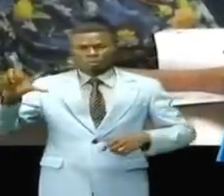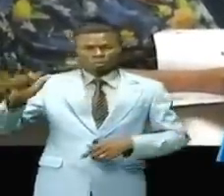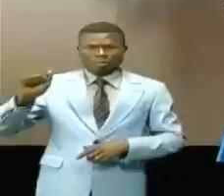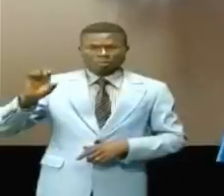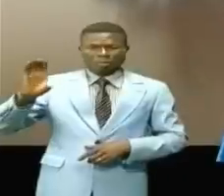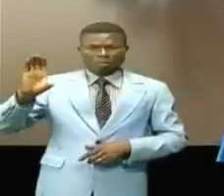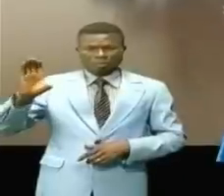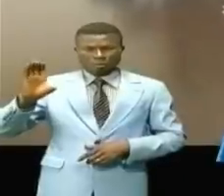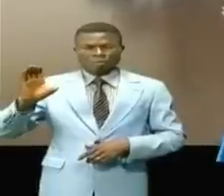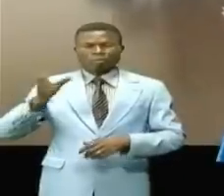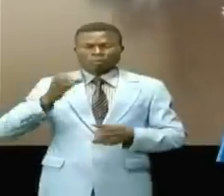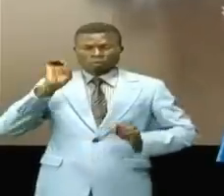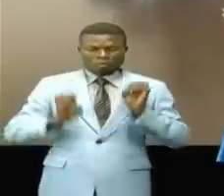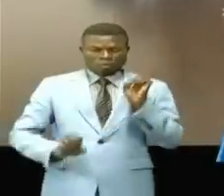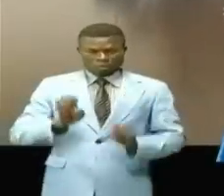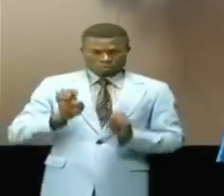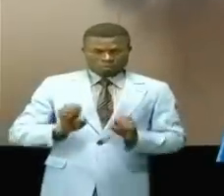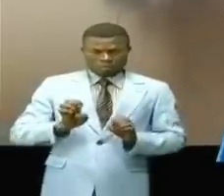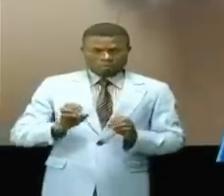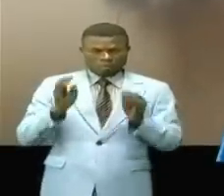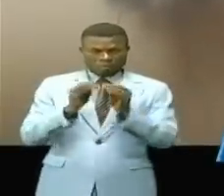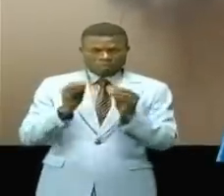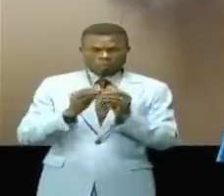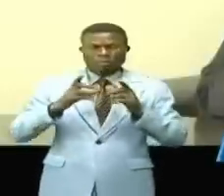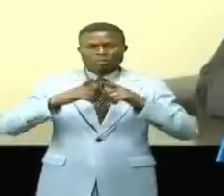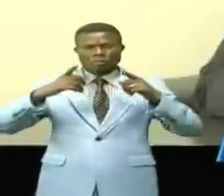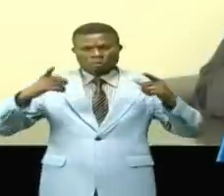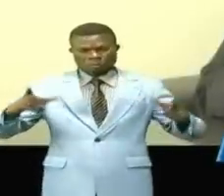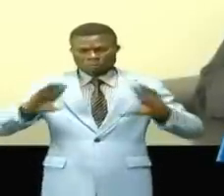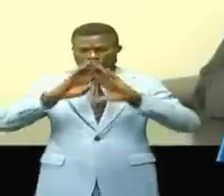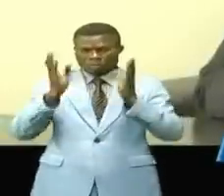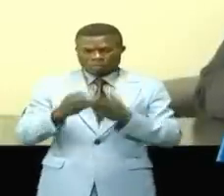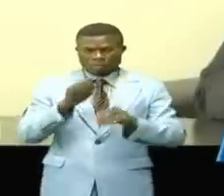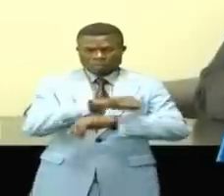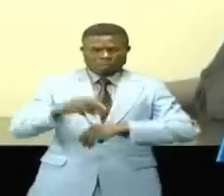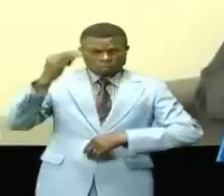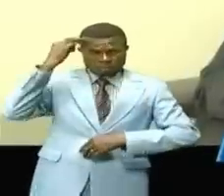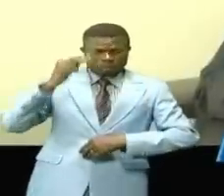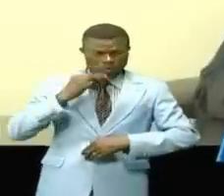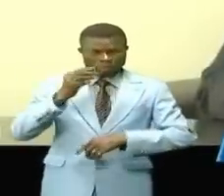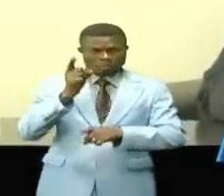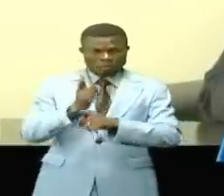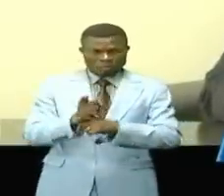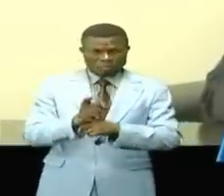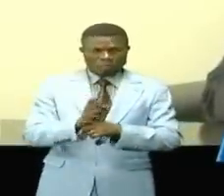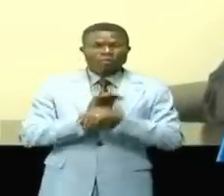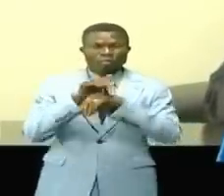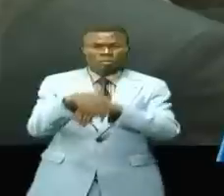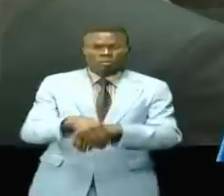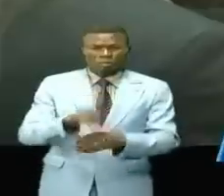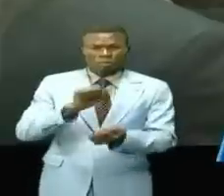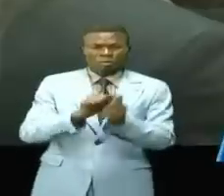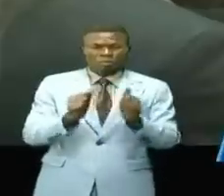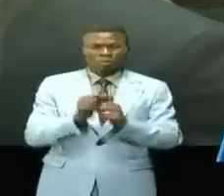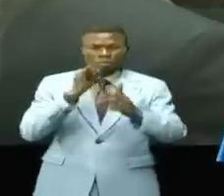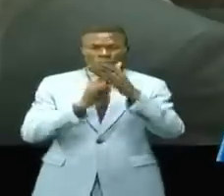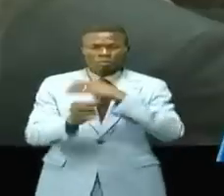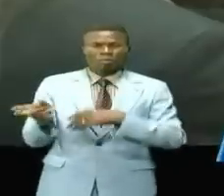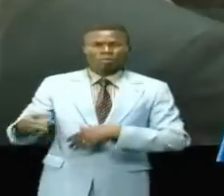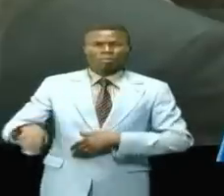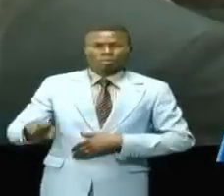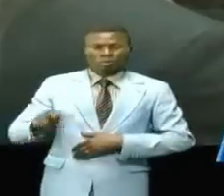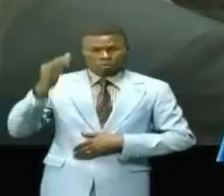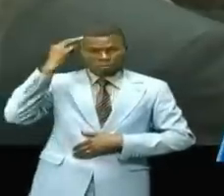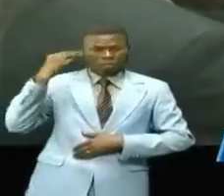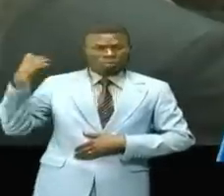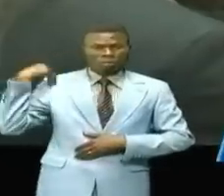terme d'une évaluation au cours d'une réunion élargie à tous les ministères et services étatiques impliqués dans les domaines d'intégration régionale. Le